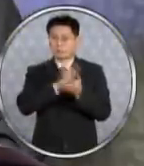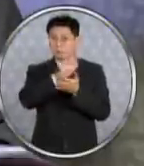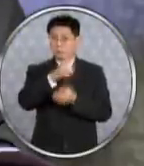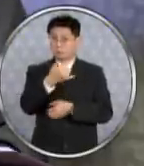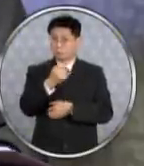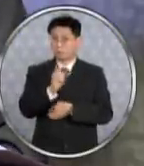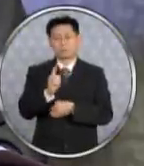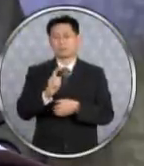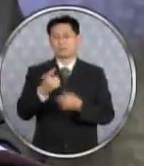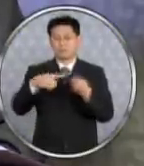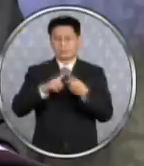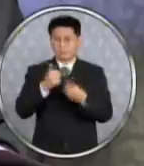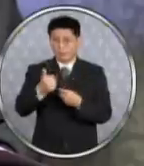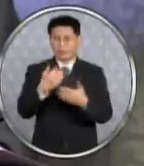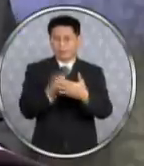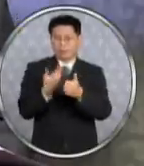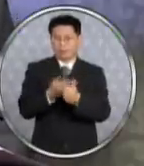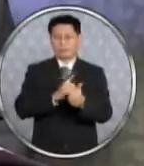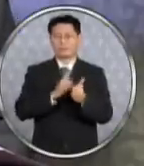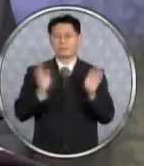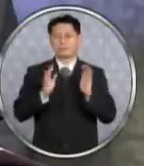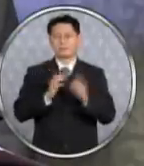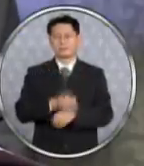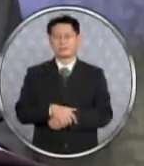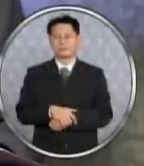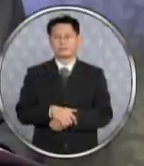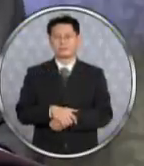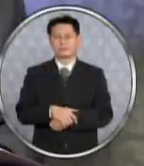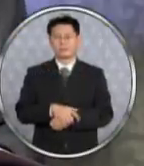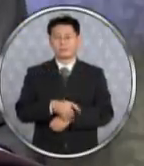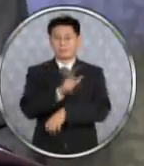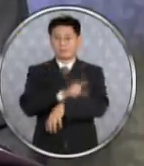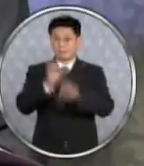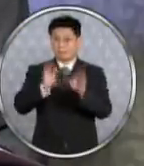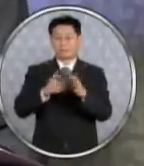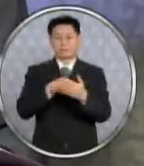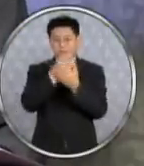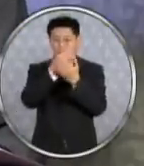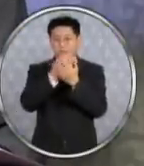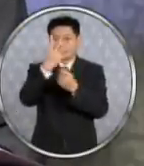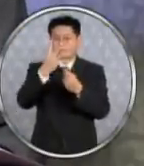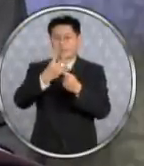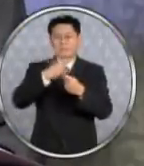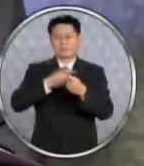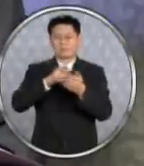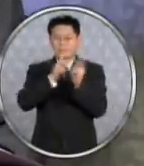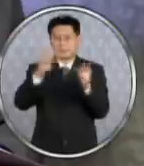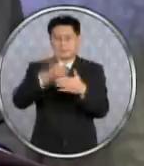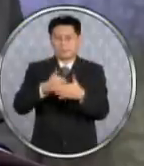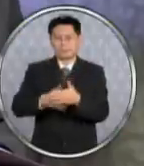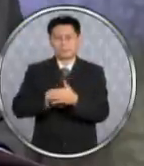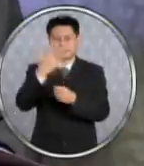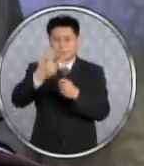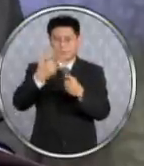把台湾好的资产留给下的一代。我要杜绝浪费，4年财政赤字减半，8年预